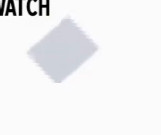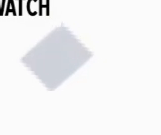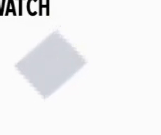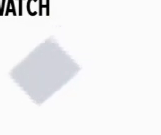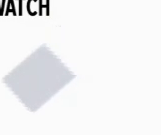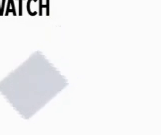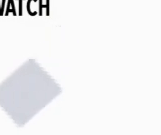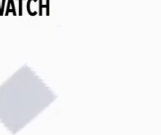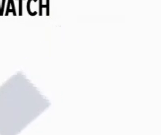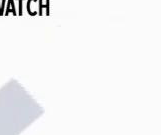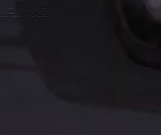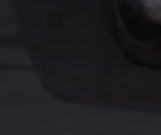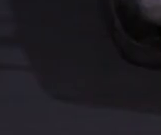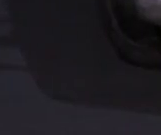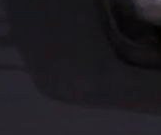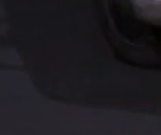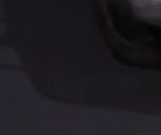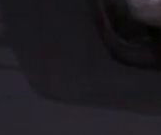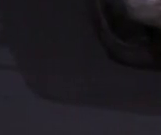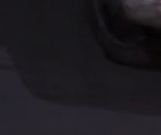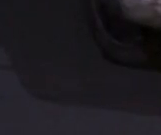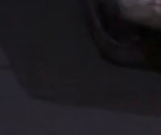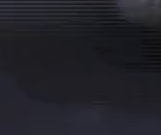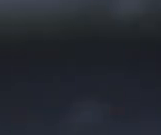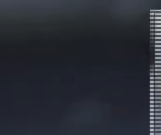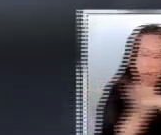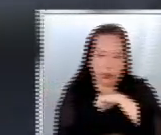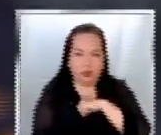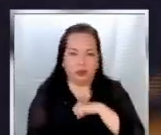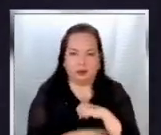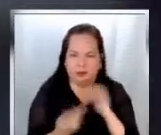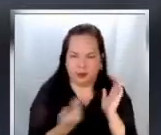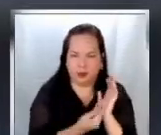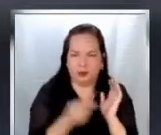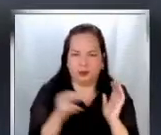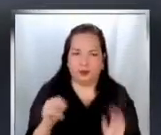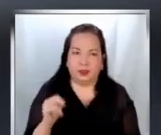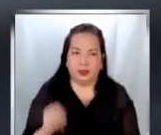napaparusahan. Tina Panganiban Perez, Nakatutok, 24 Oras.